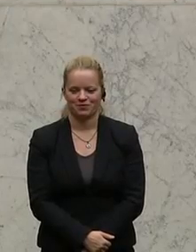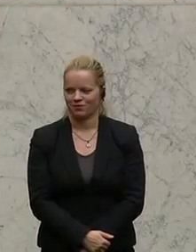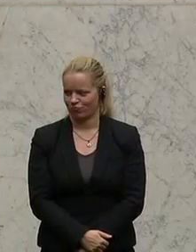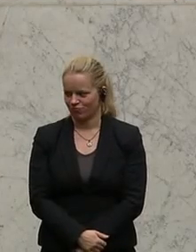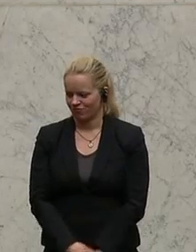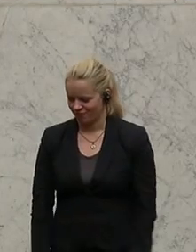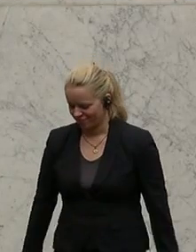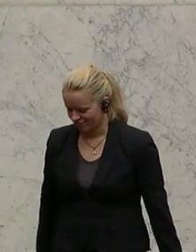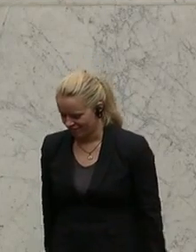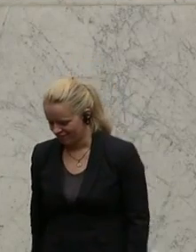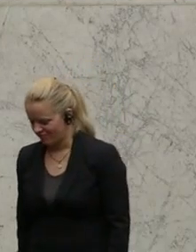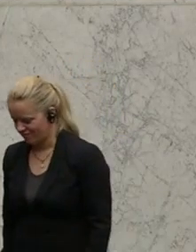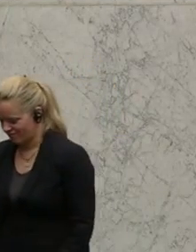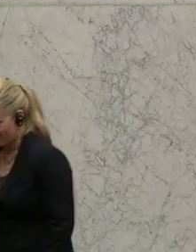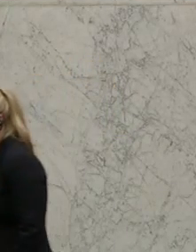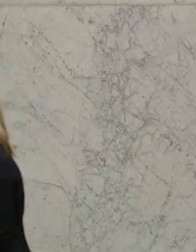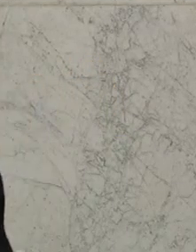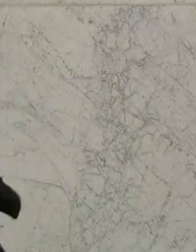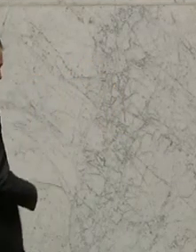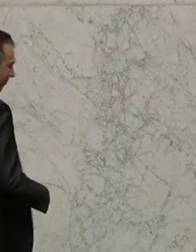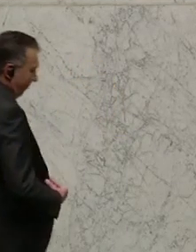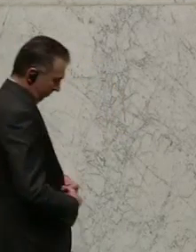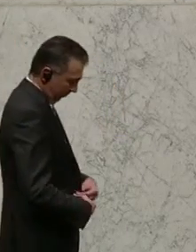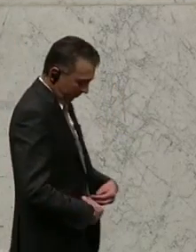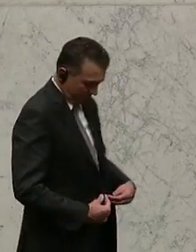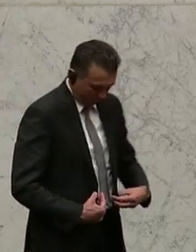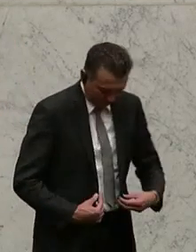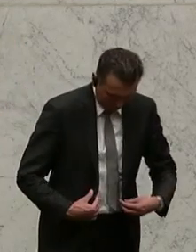Am Wort ist der Abgeordnete Gerhard Schmidt. Bitte schön, Herr Abgeordneter.